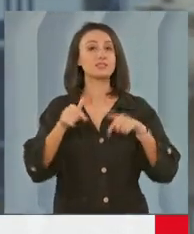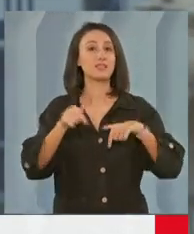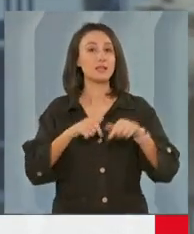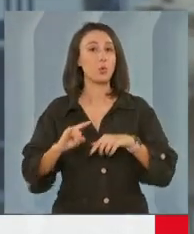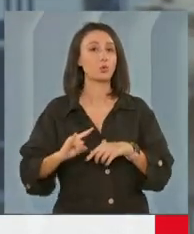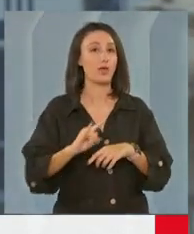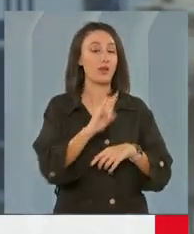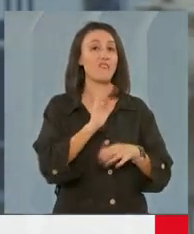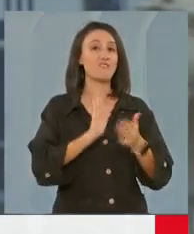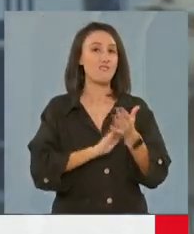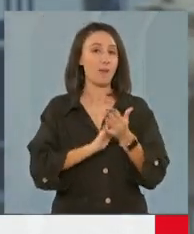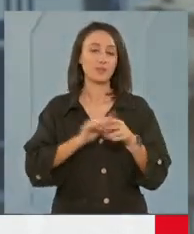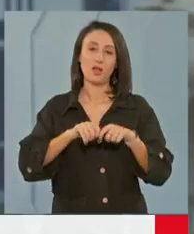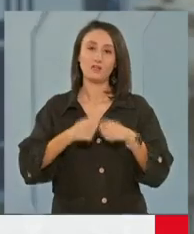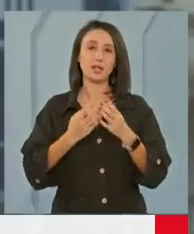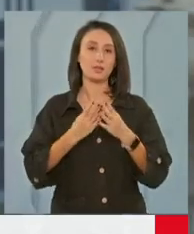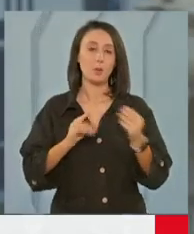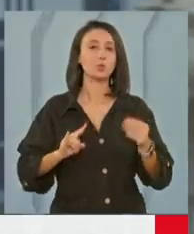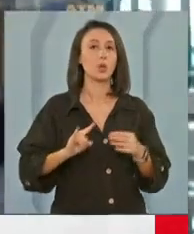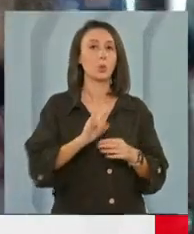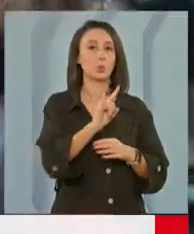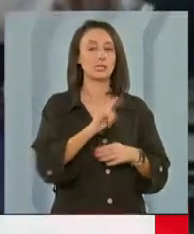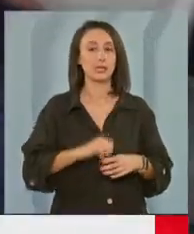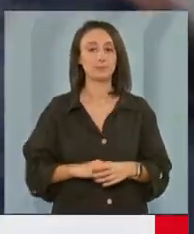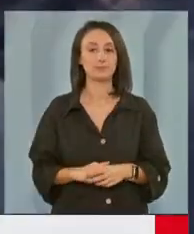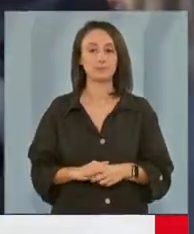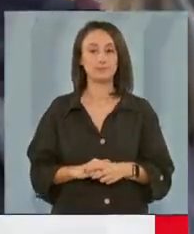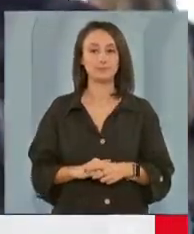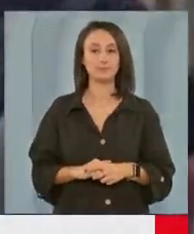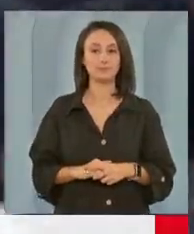aerian, fapt ce va afecta mai multe curse.